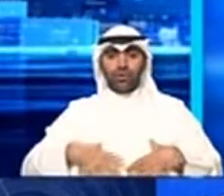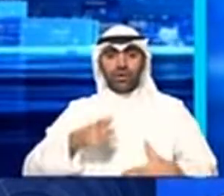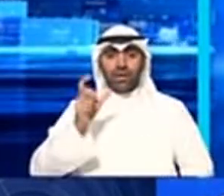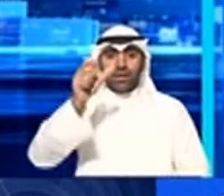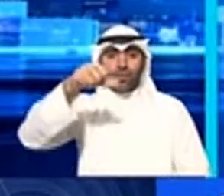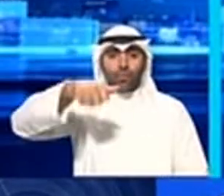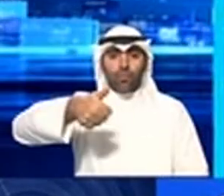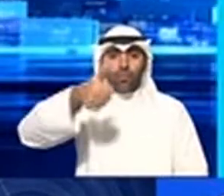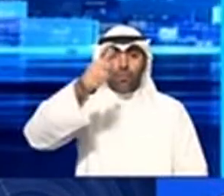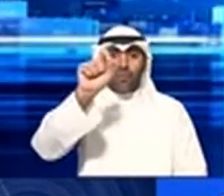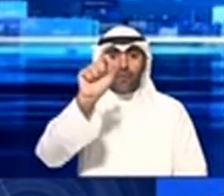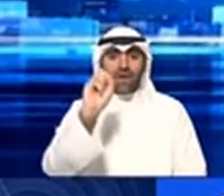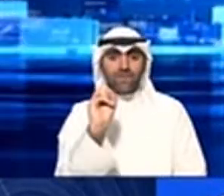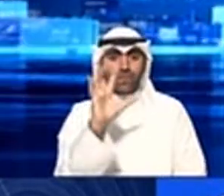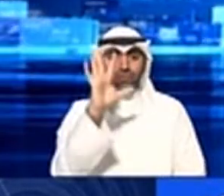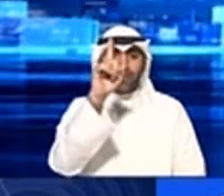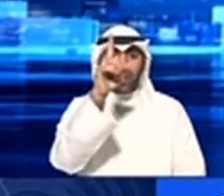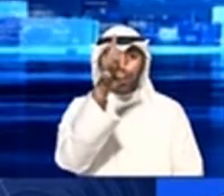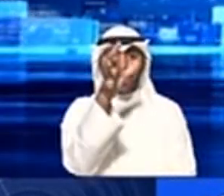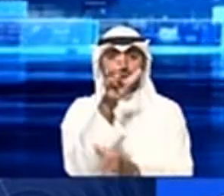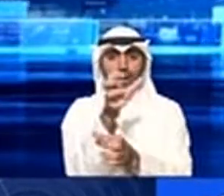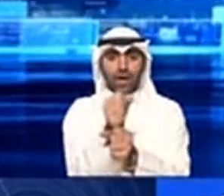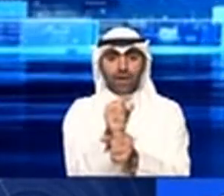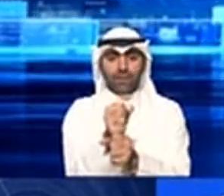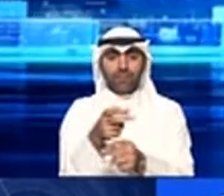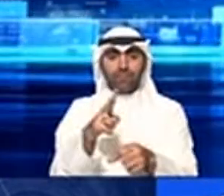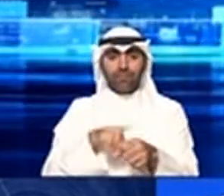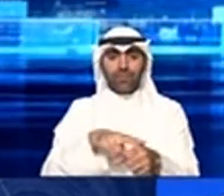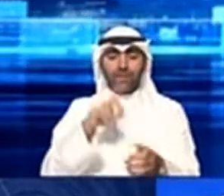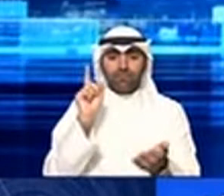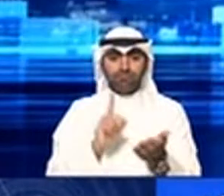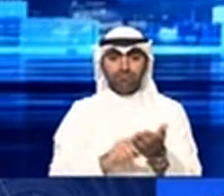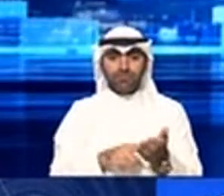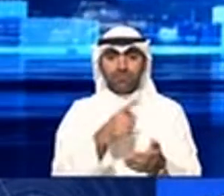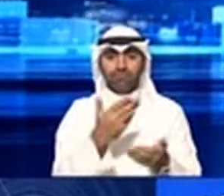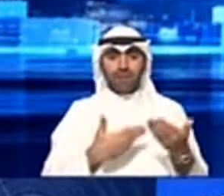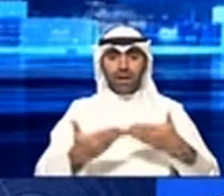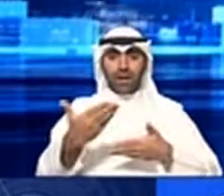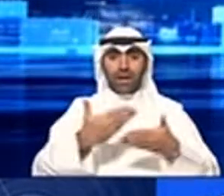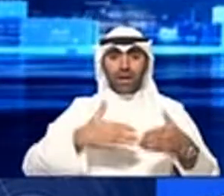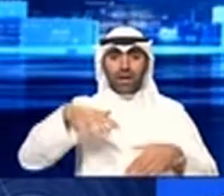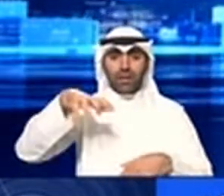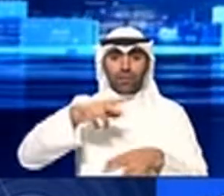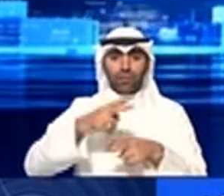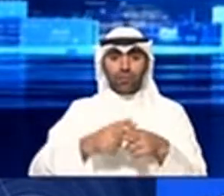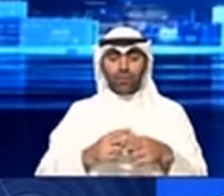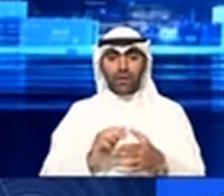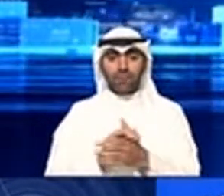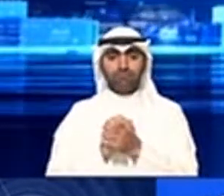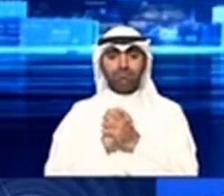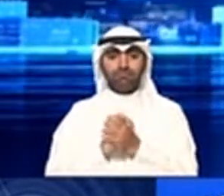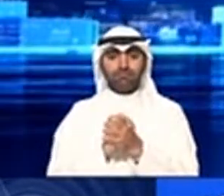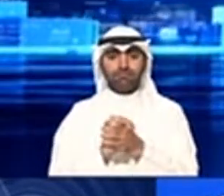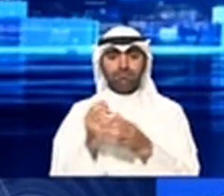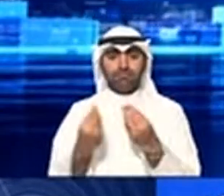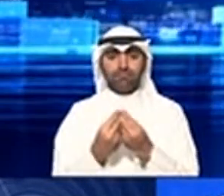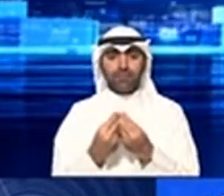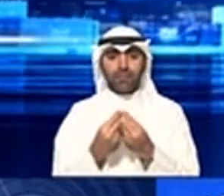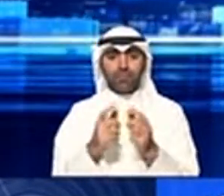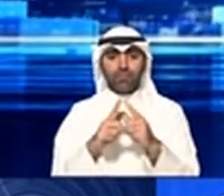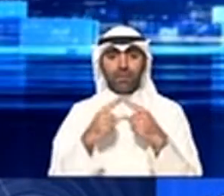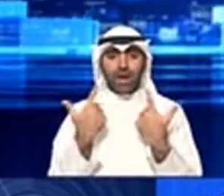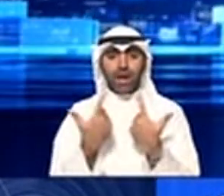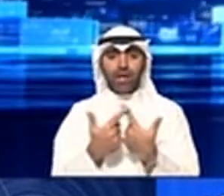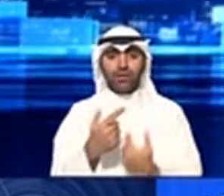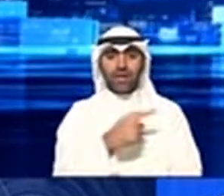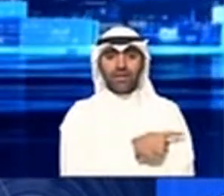رعاه الله بالتوفيق والسداد، كما أشاد فيها بأواصر العلاقات والصداقة وبالتعاون القائم بين دولة